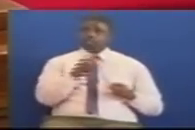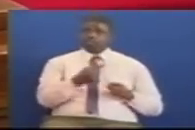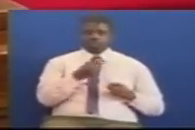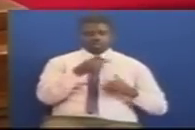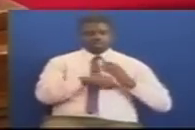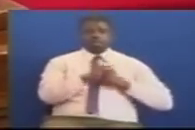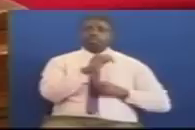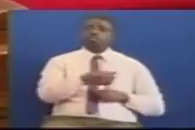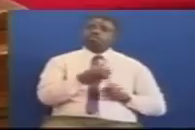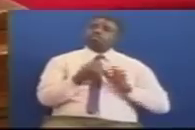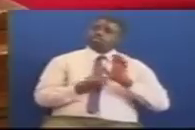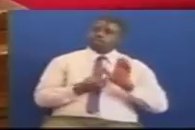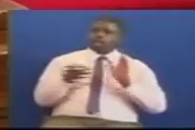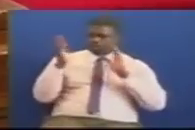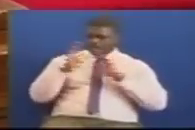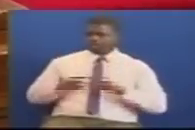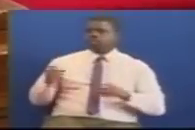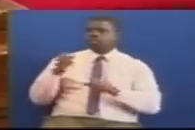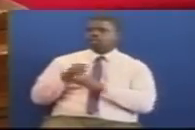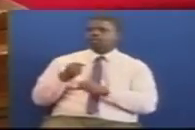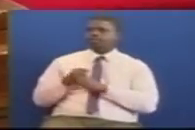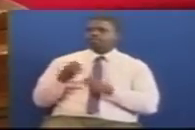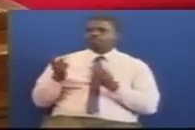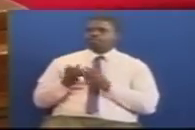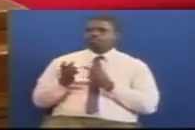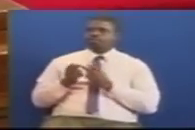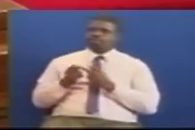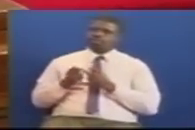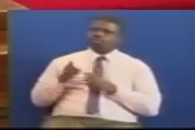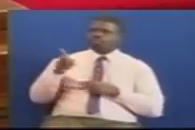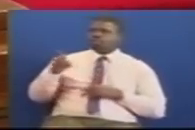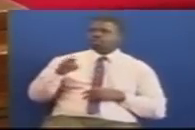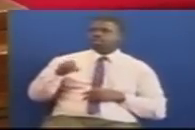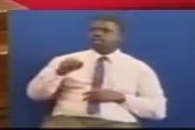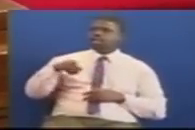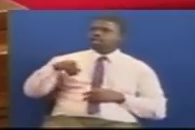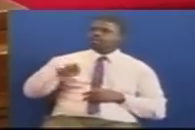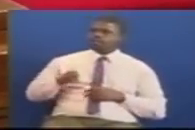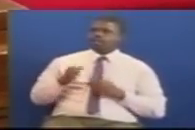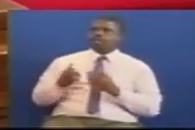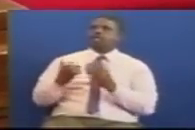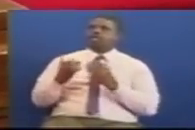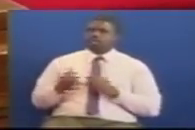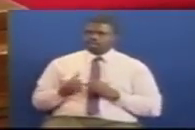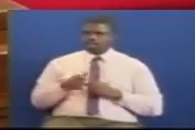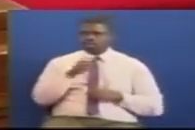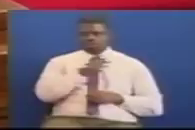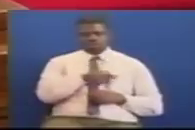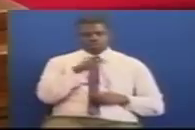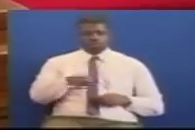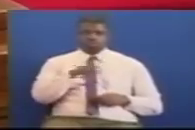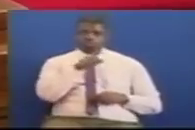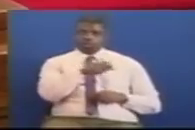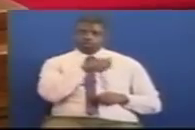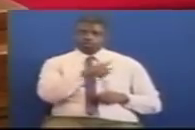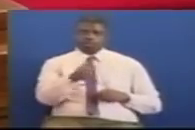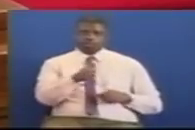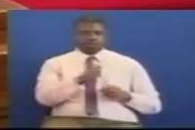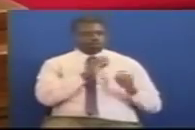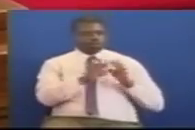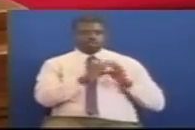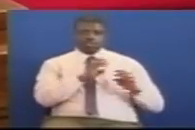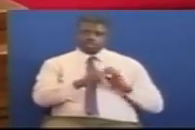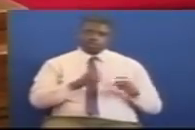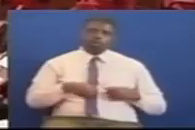ni sambamba pamoja na kwa Mheshimiwa Nape na huyo kule Chiuta ambako wanahitaji mnara wananchi wa kule, na wenyewe wanaenda kuwekewa